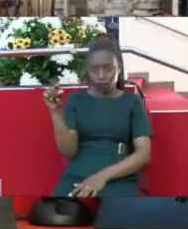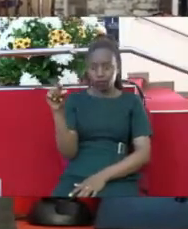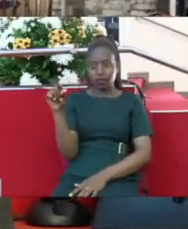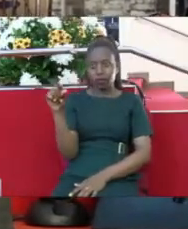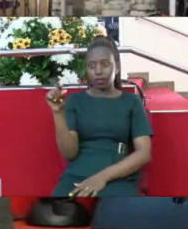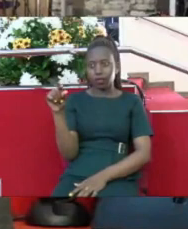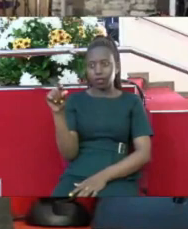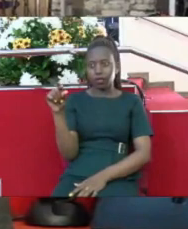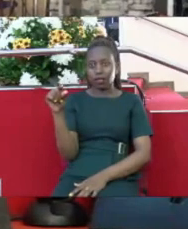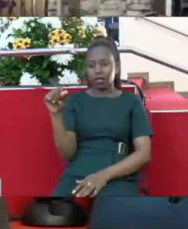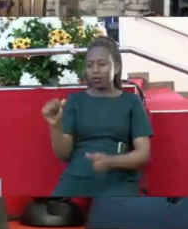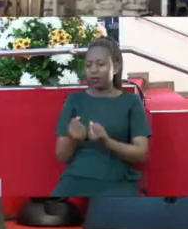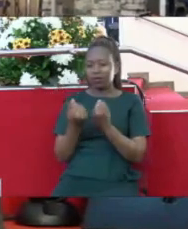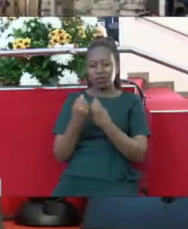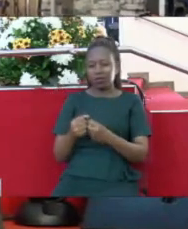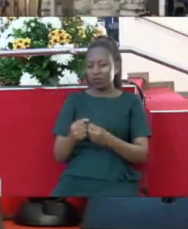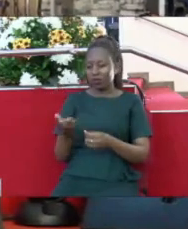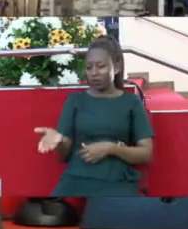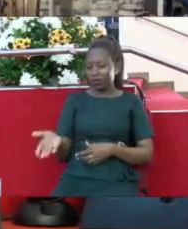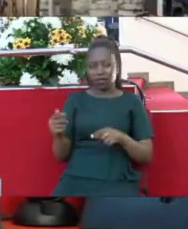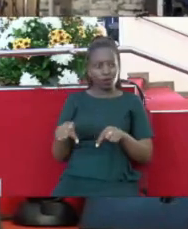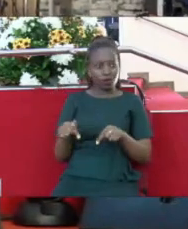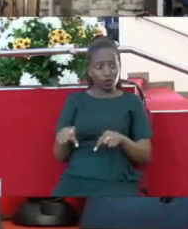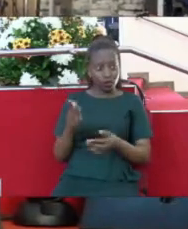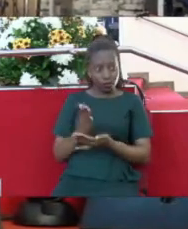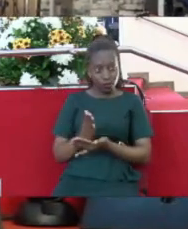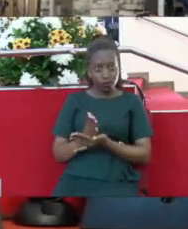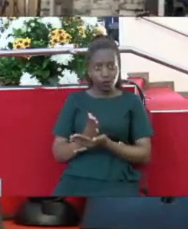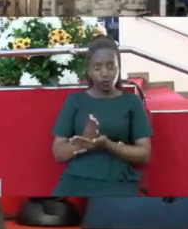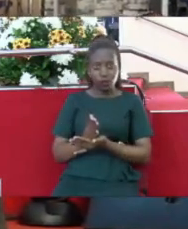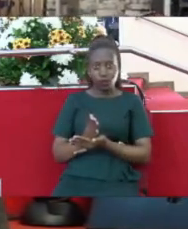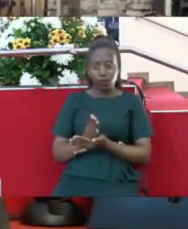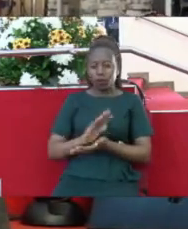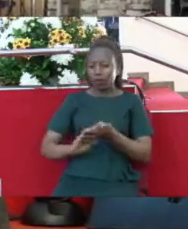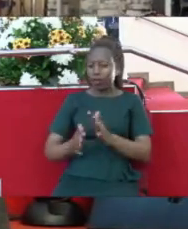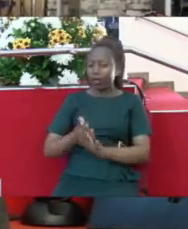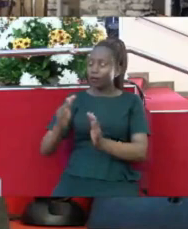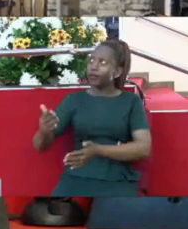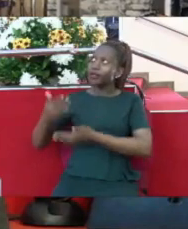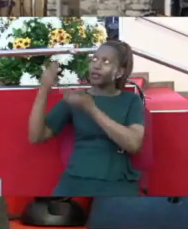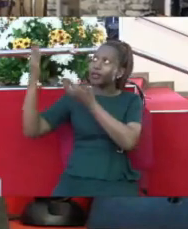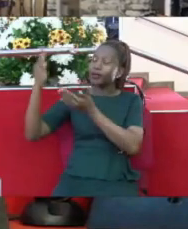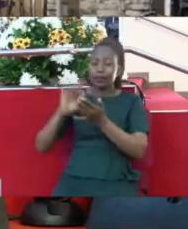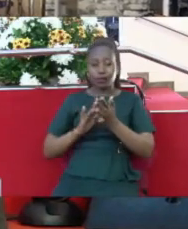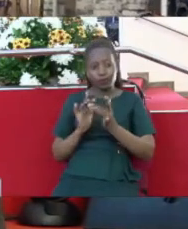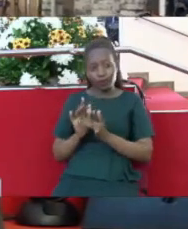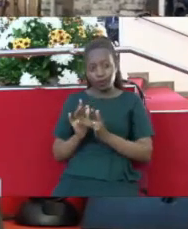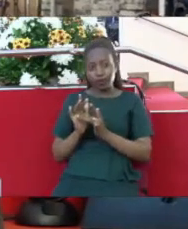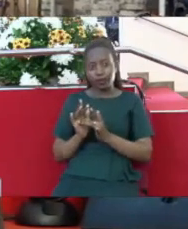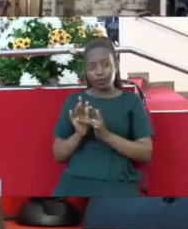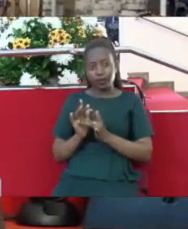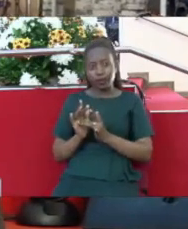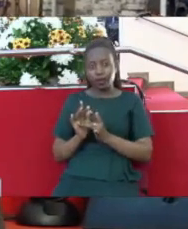msalabani. That we wouldn't be found today. Ya kwamba tungepatikana siku ya leo. Were it not for the sacrifice of Jesus. Si kwa kama si sababu ya dhabihu ya